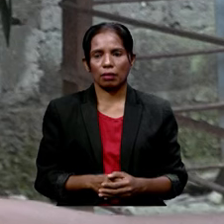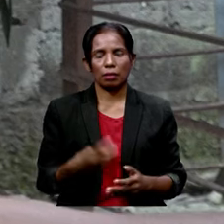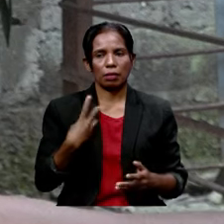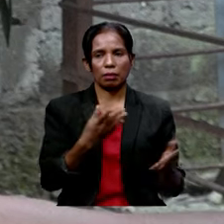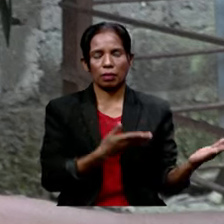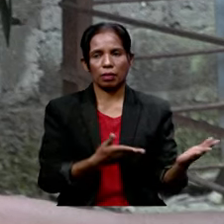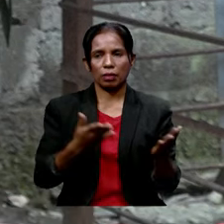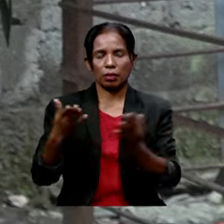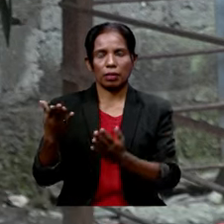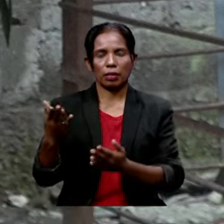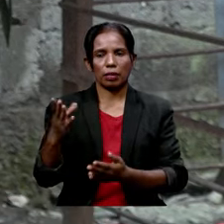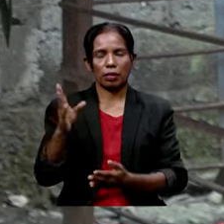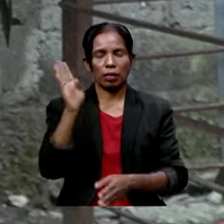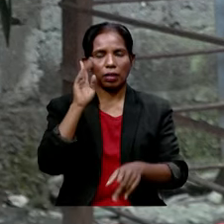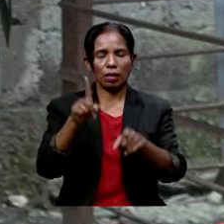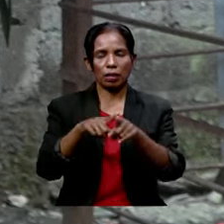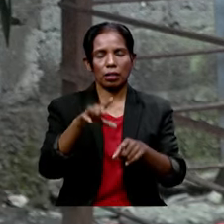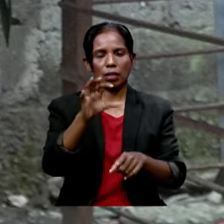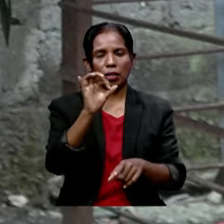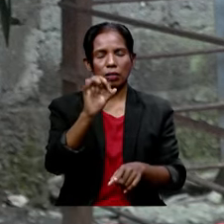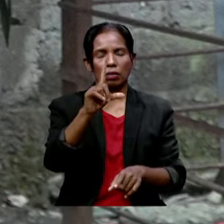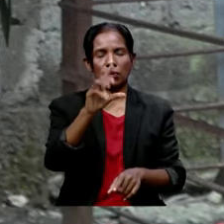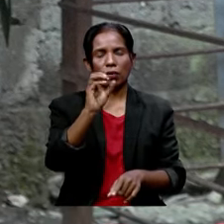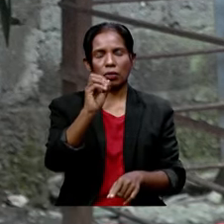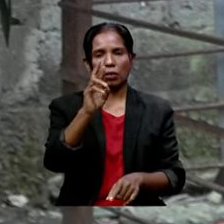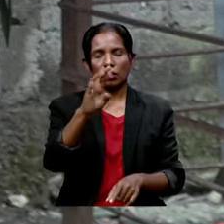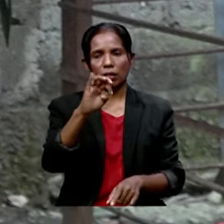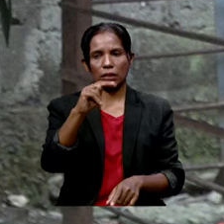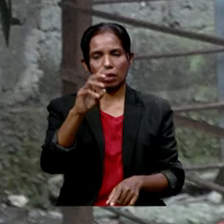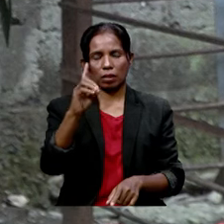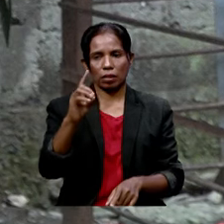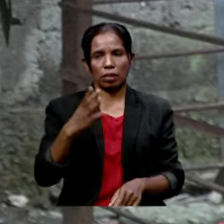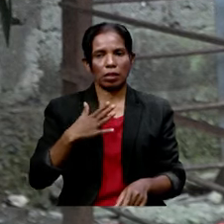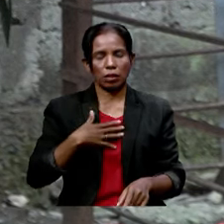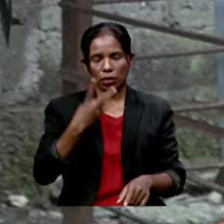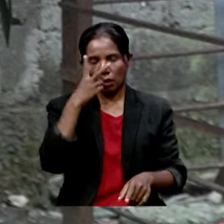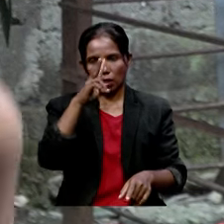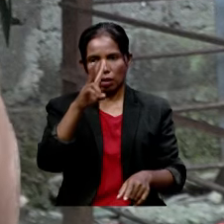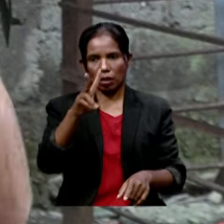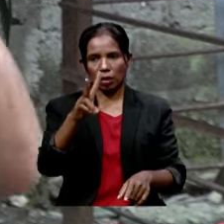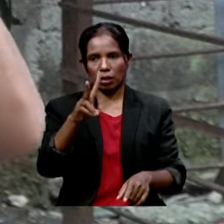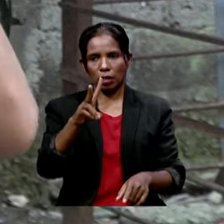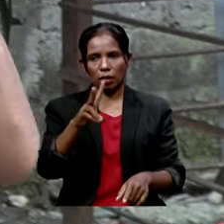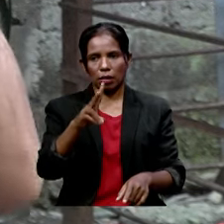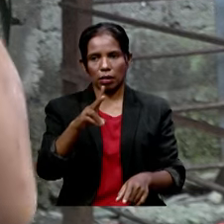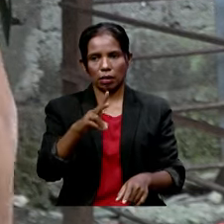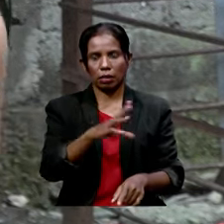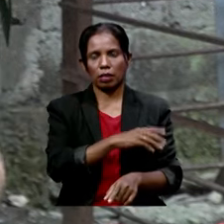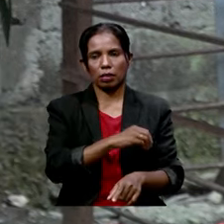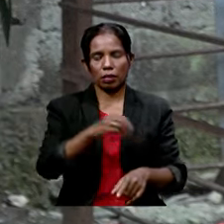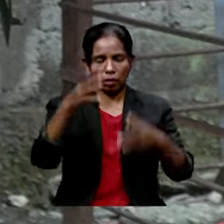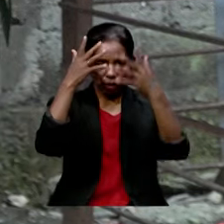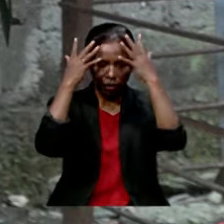amilore alim Florinda amare ni tama mai ne han alim fetone ho kondisang ne be makrang na konu ye isilolon